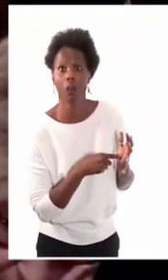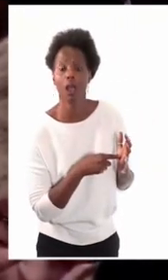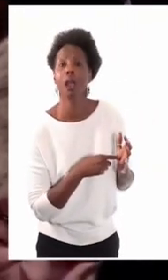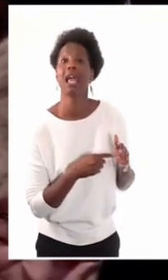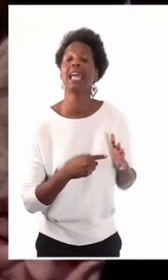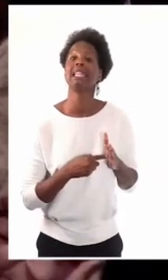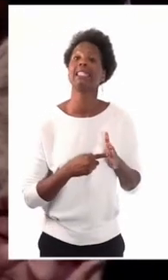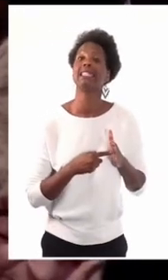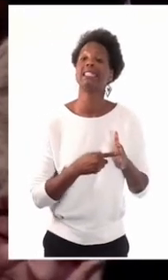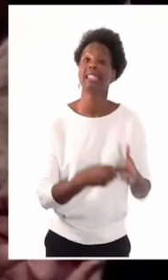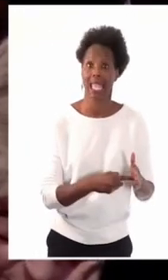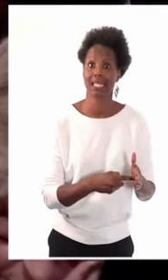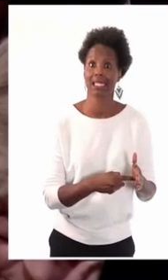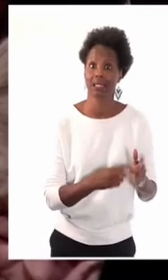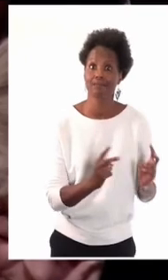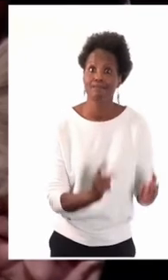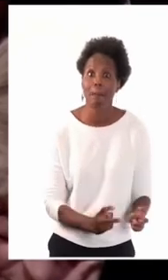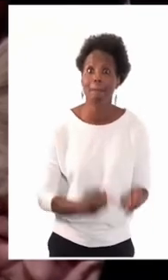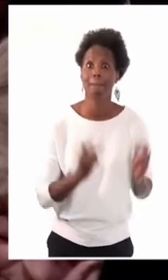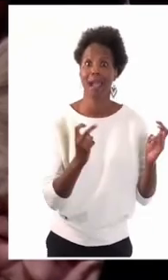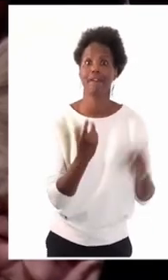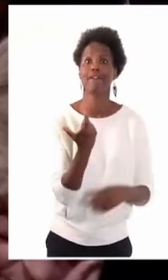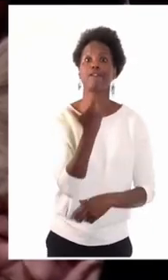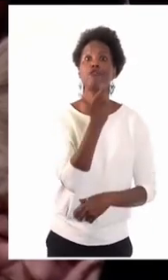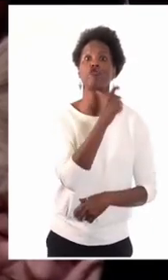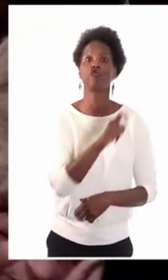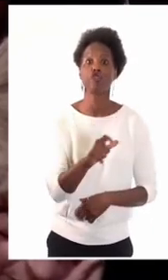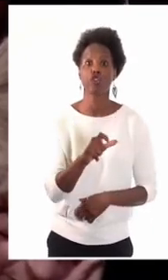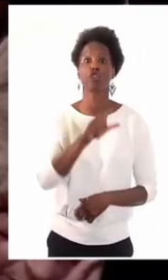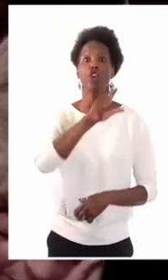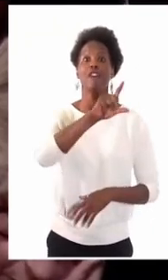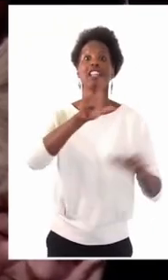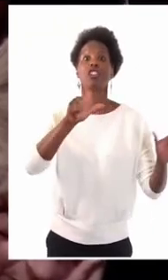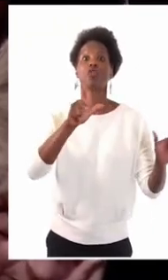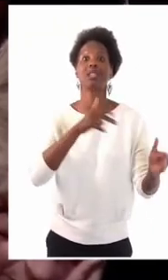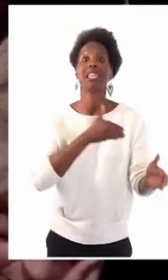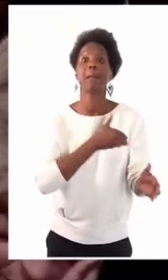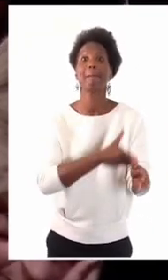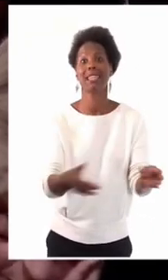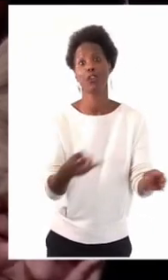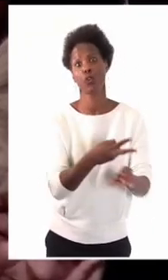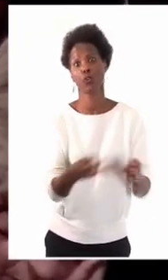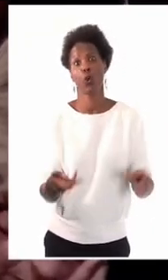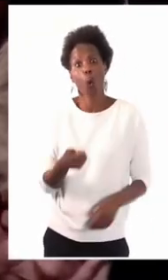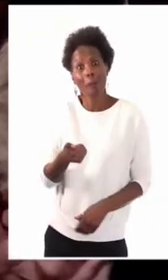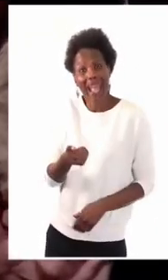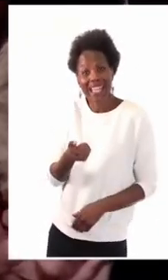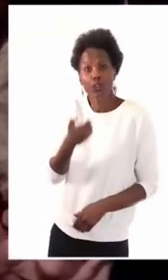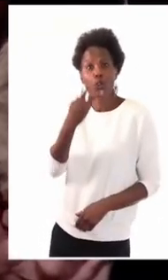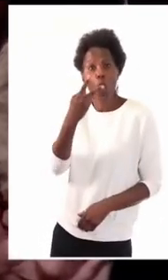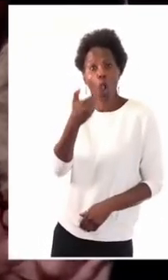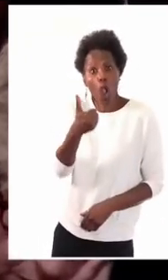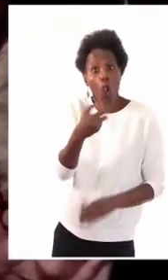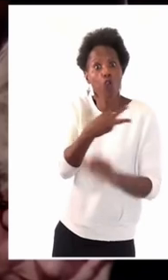228 millions d'euros. C'est presque, pas tout à fait, évidemment, 1 million d'euros par habitant. Excusez-moi de le dire, mais ça, ce sont vos chiffres.